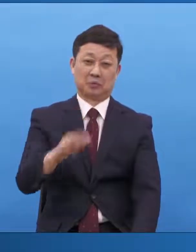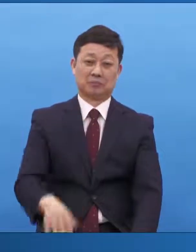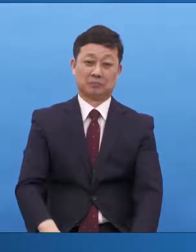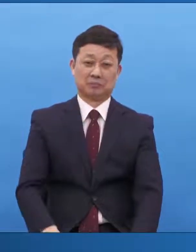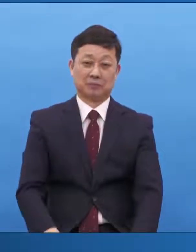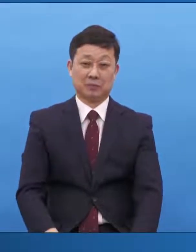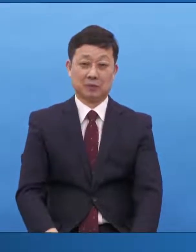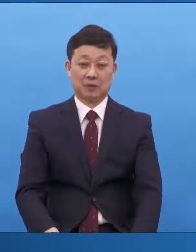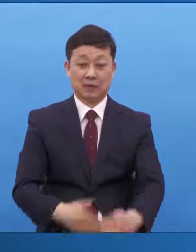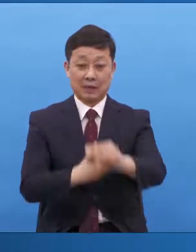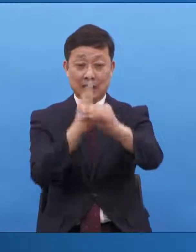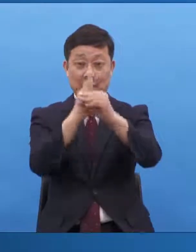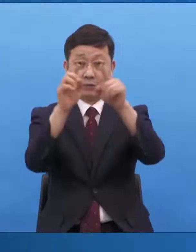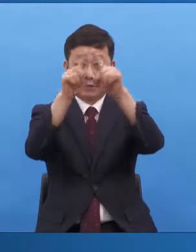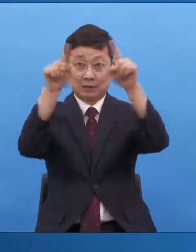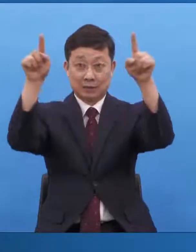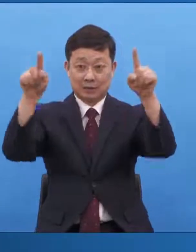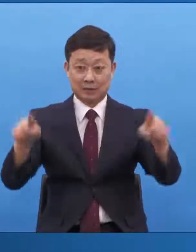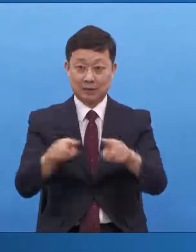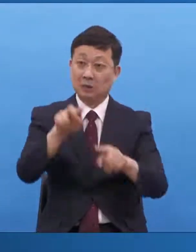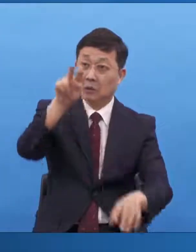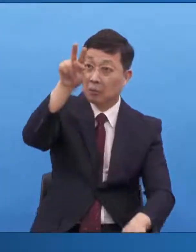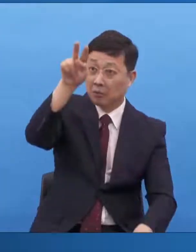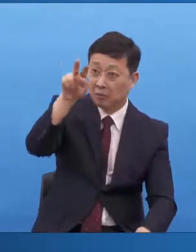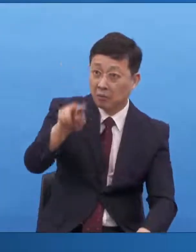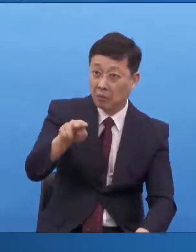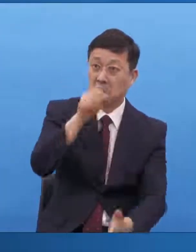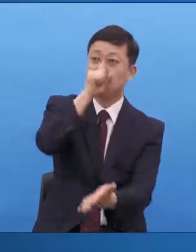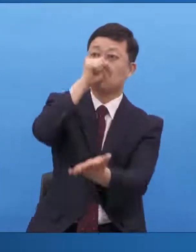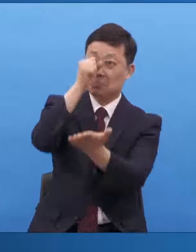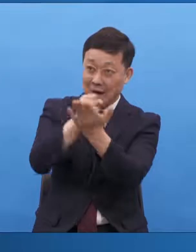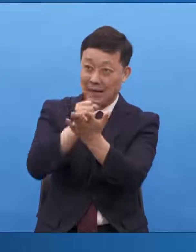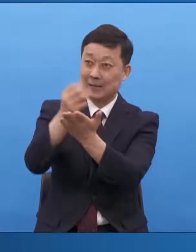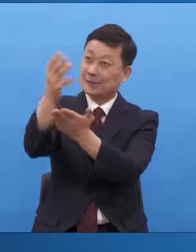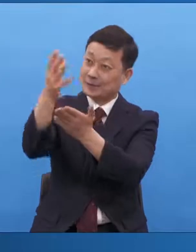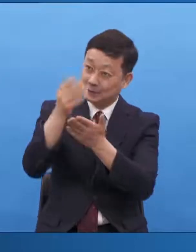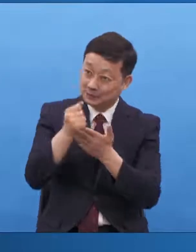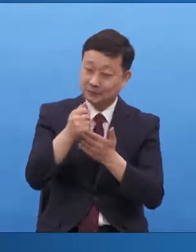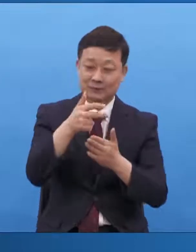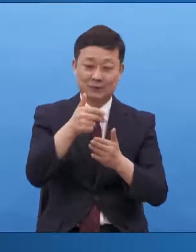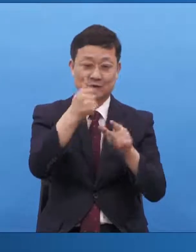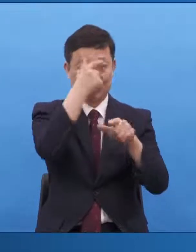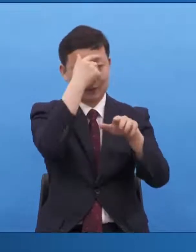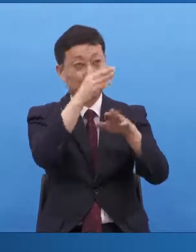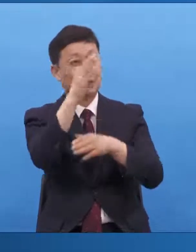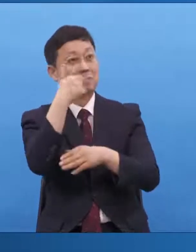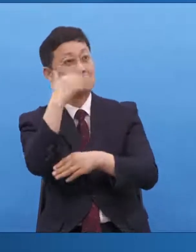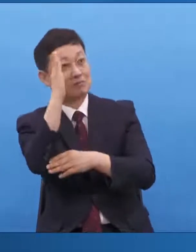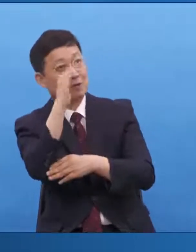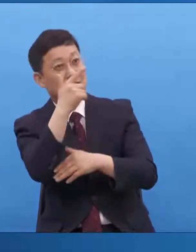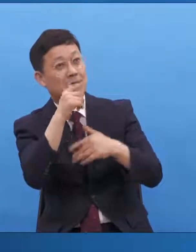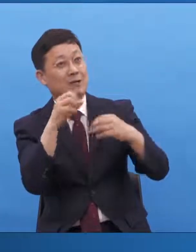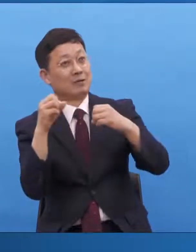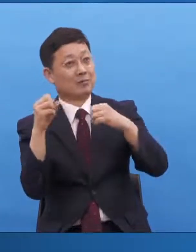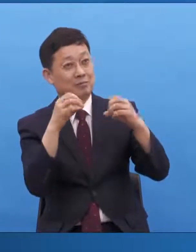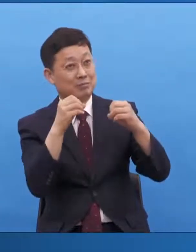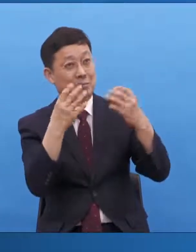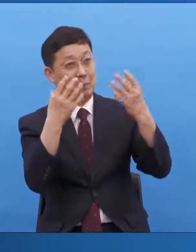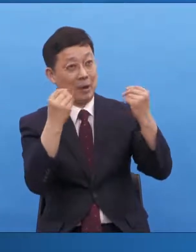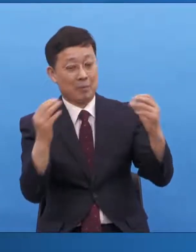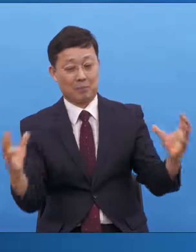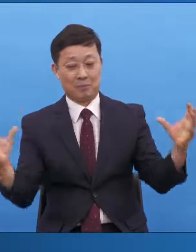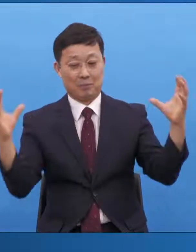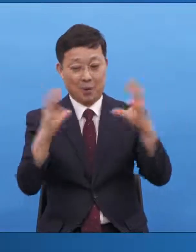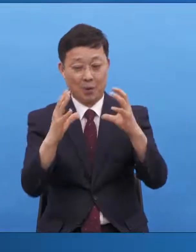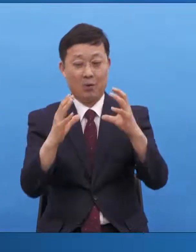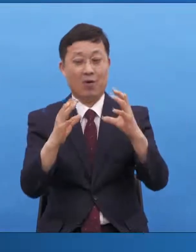되어진다면 주일날 가서 목사님 설교 듣고 구역공과 포럼 할 때 어마어마한 응답이 오는. If this takes place, then as you